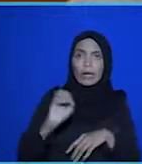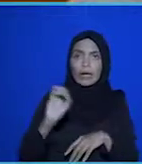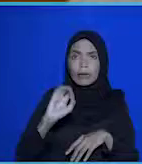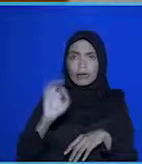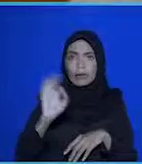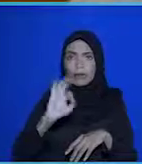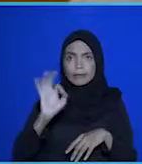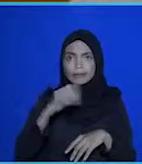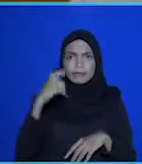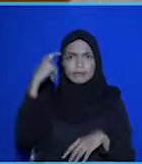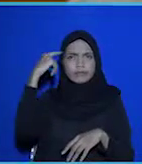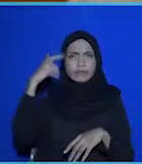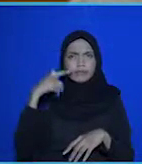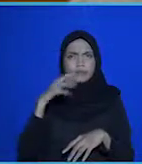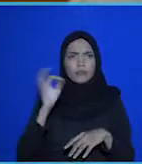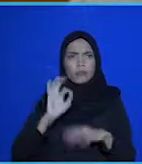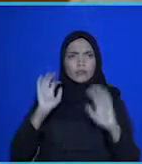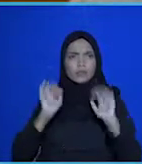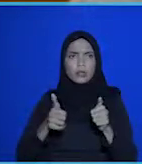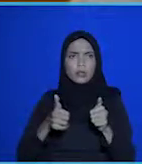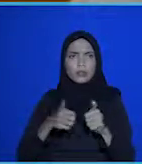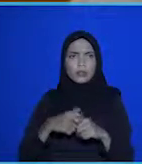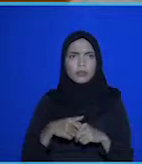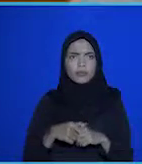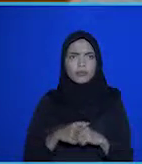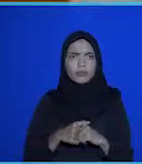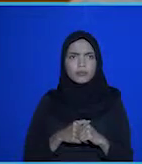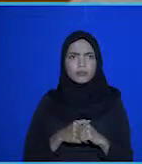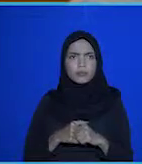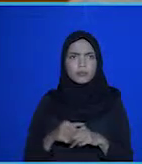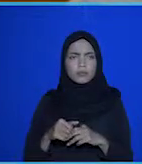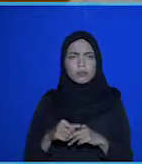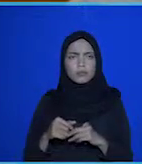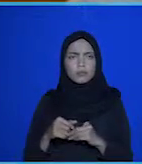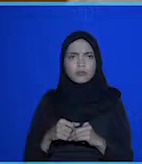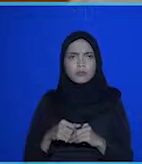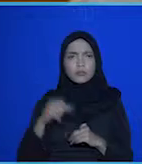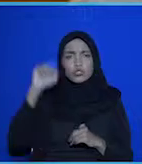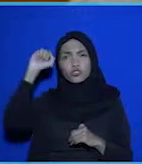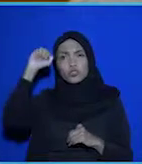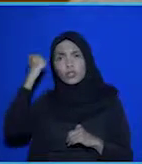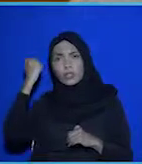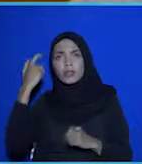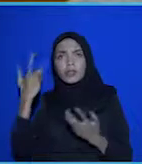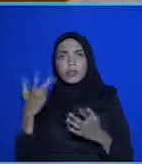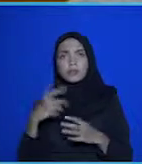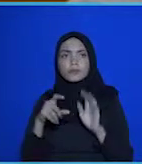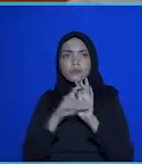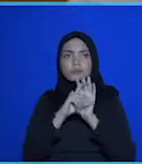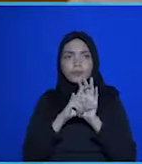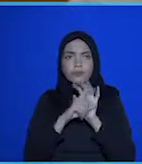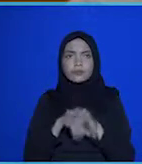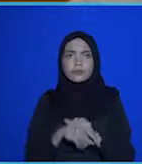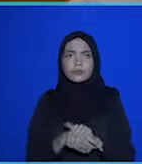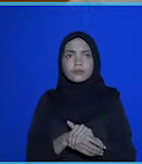memang, kayaknya memang kita memang belum siap. Jadi poinnya itu. Dan yang paling menyulitkan juga, salah satunya